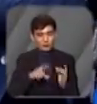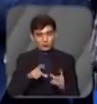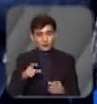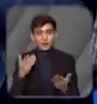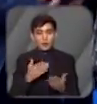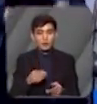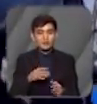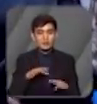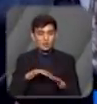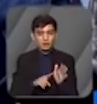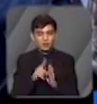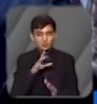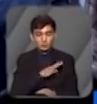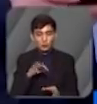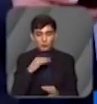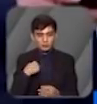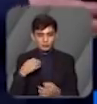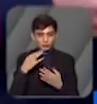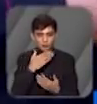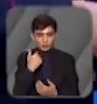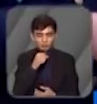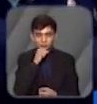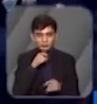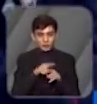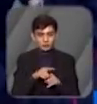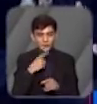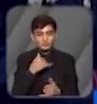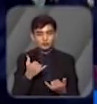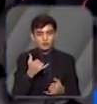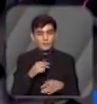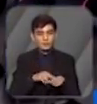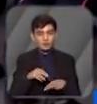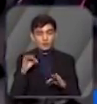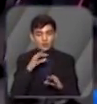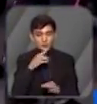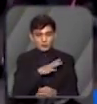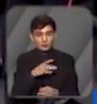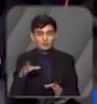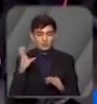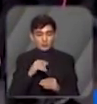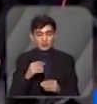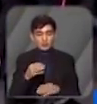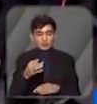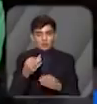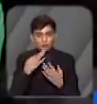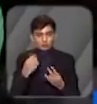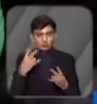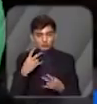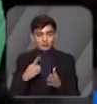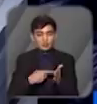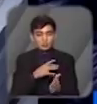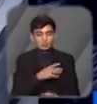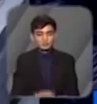жасалып жатқаннан мүлде бейхабармыз деген салымшылар бүгін күш құрылымдарын қандай да бір түсінік беруді талап етті.